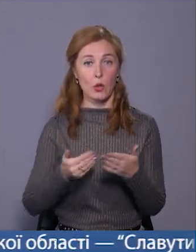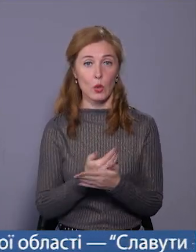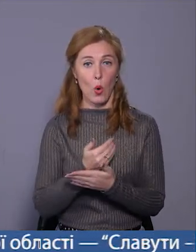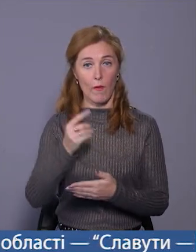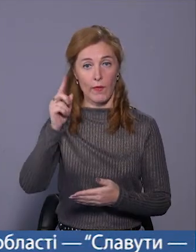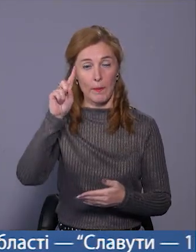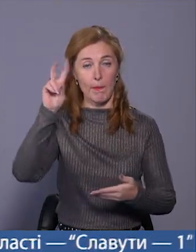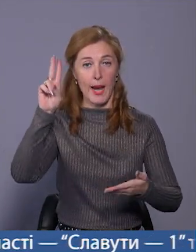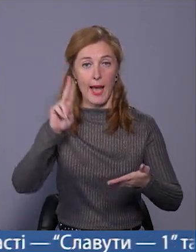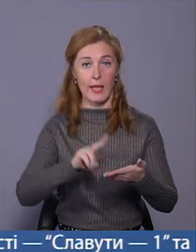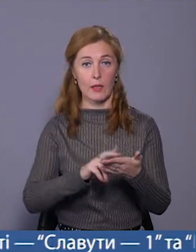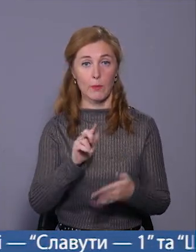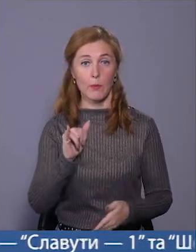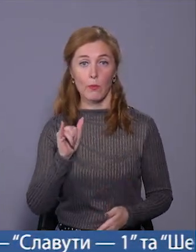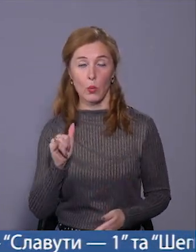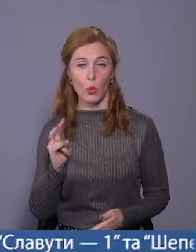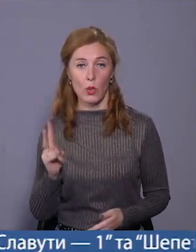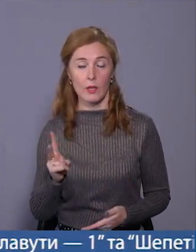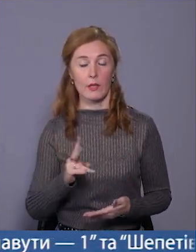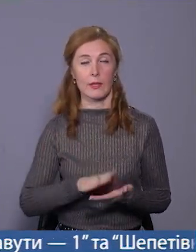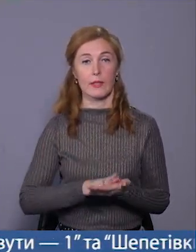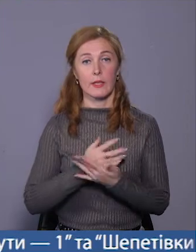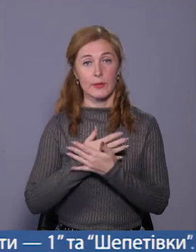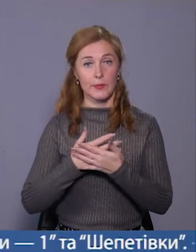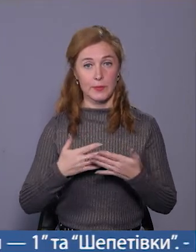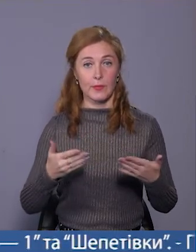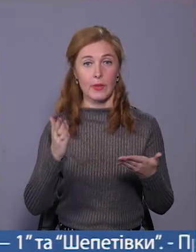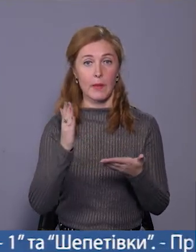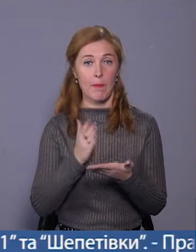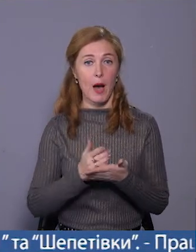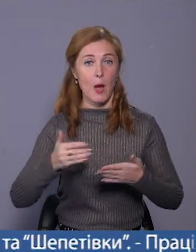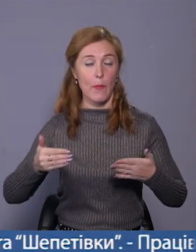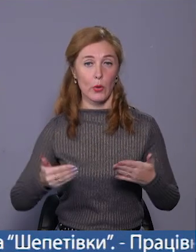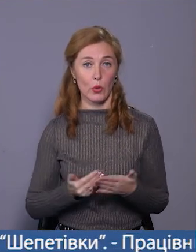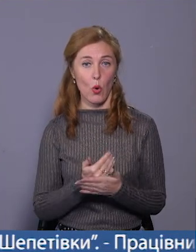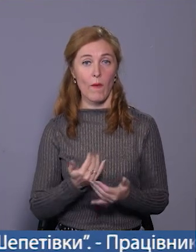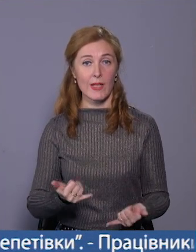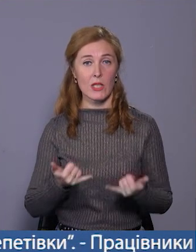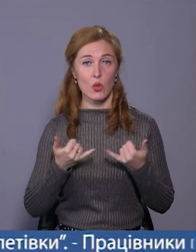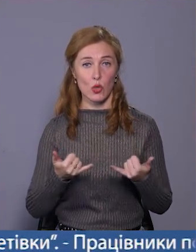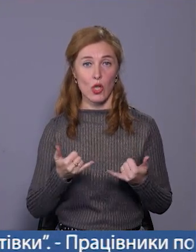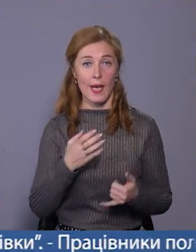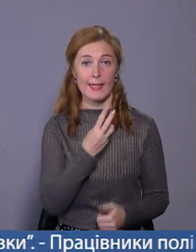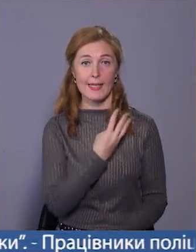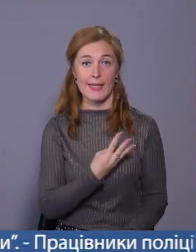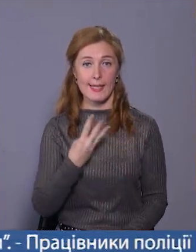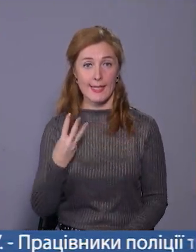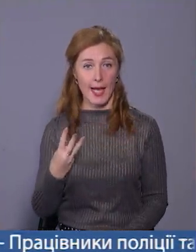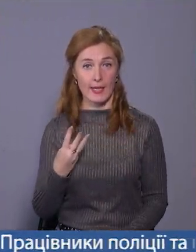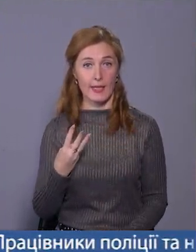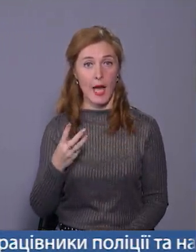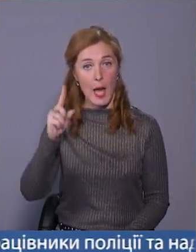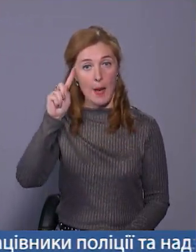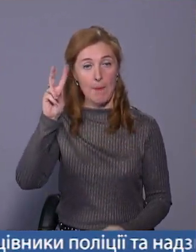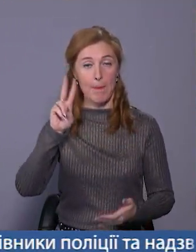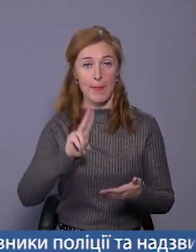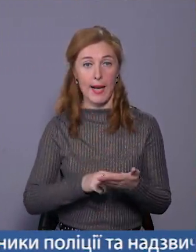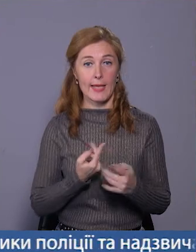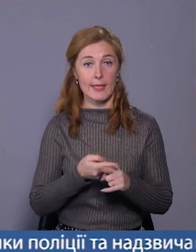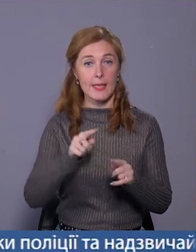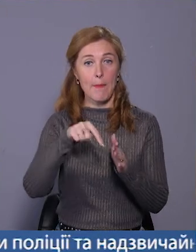маємо лінійку сувенірної продукції, маємо новий сучасний сайт. Однак ребрендинг – це поняття